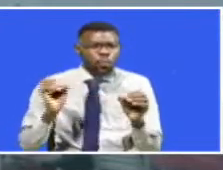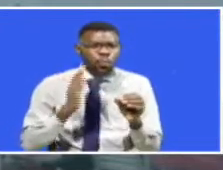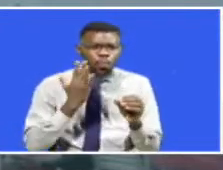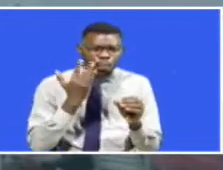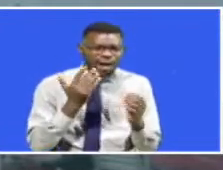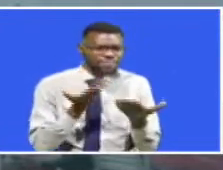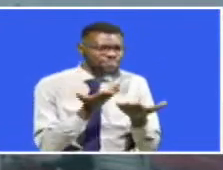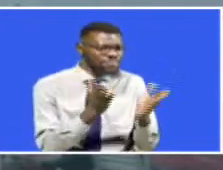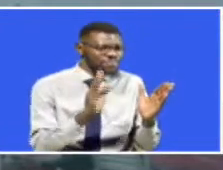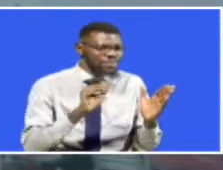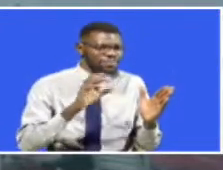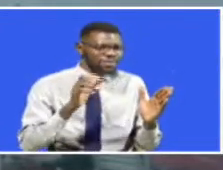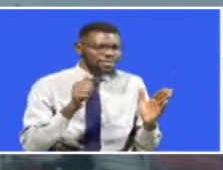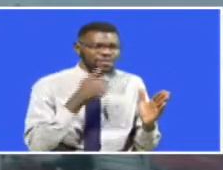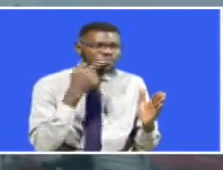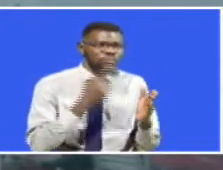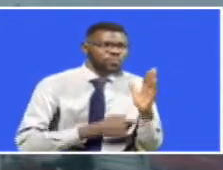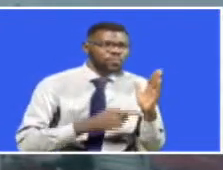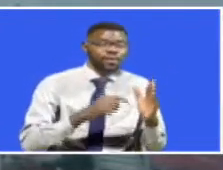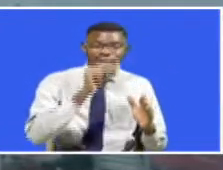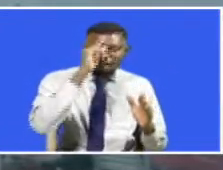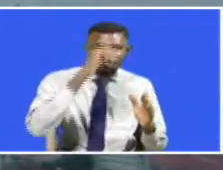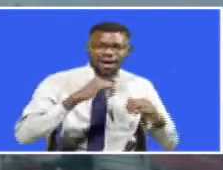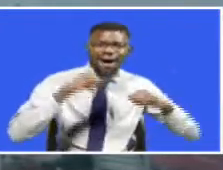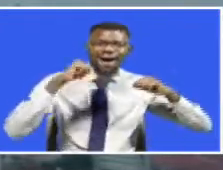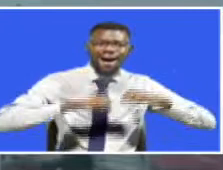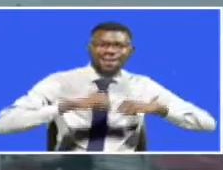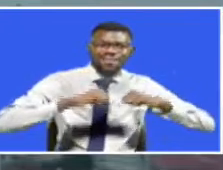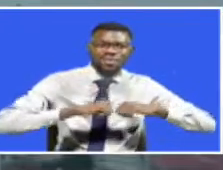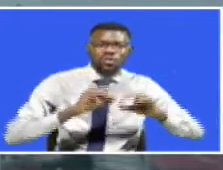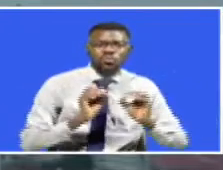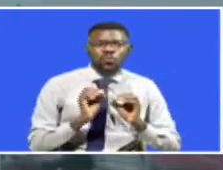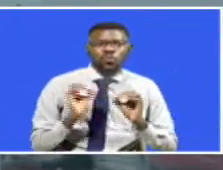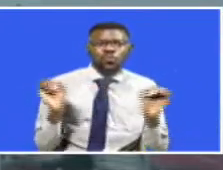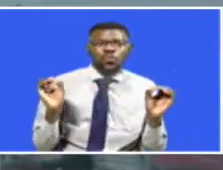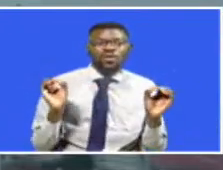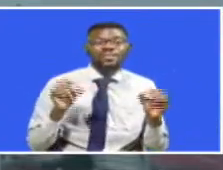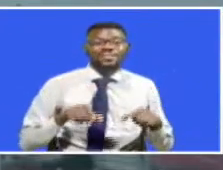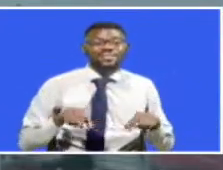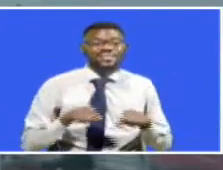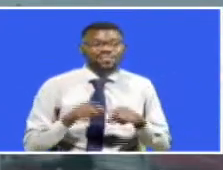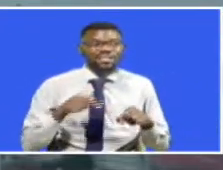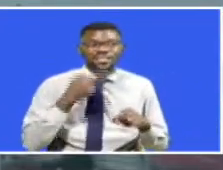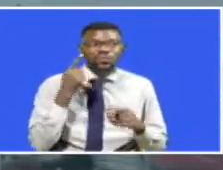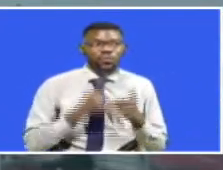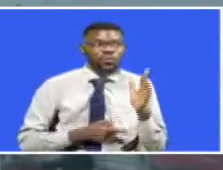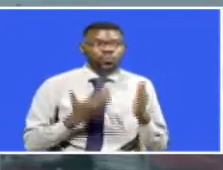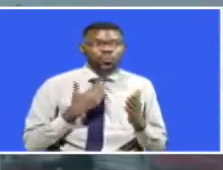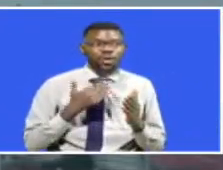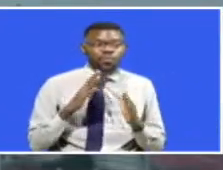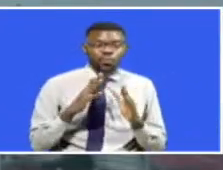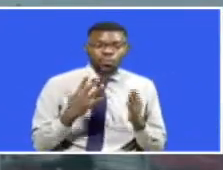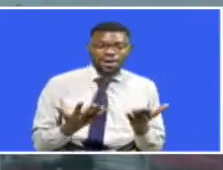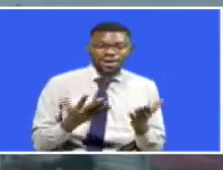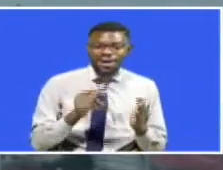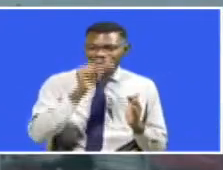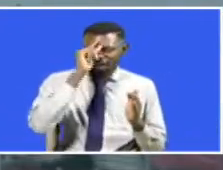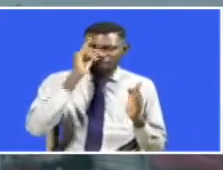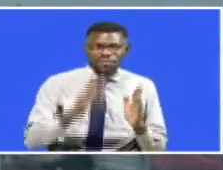Mwangaza amekosa kusikilizana na wakilishi wadi hao. Wakizungumza Meru wamedai kuwa watahakikisha kuwa gavana